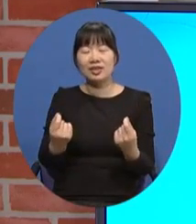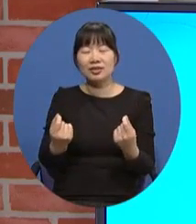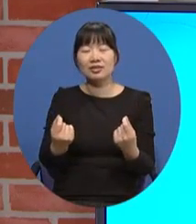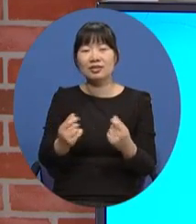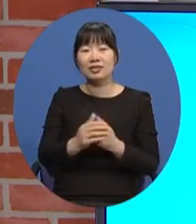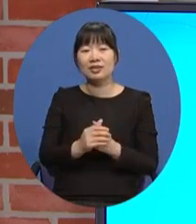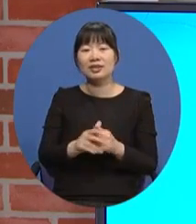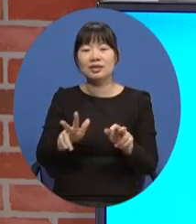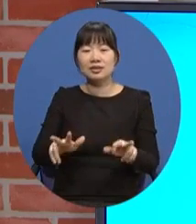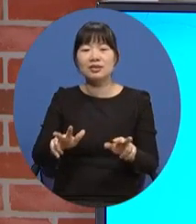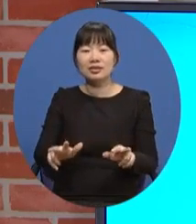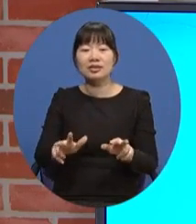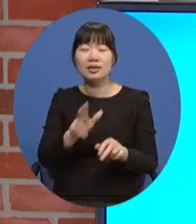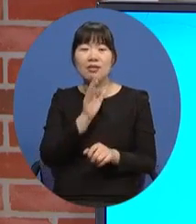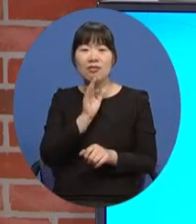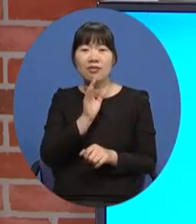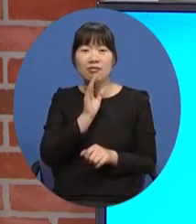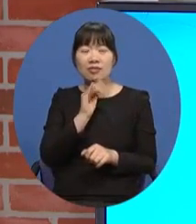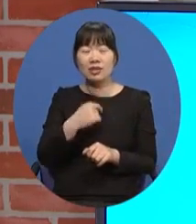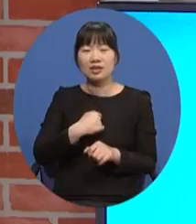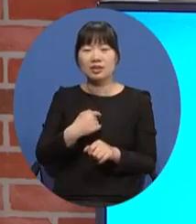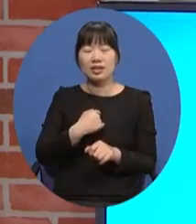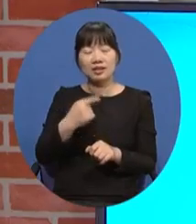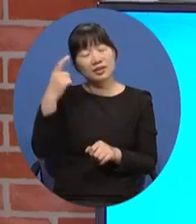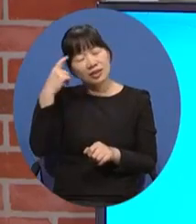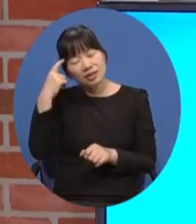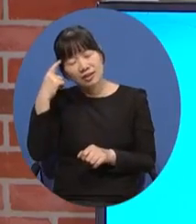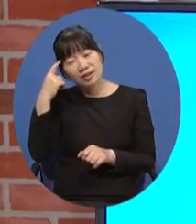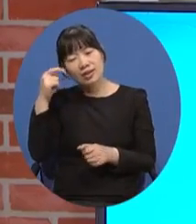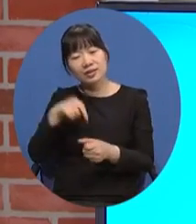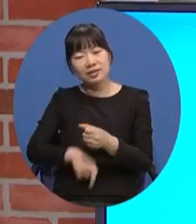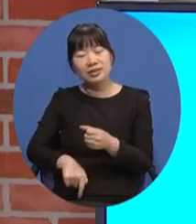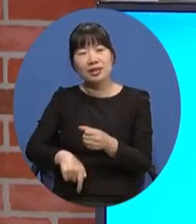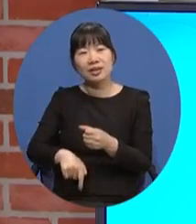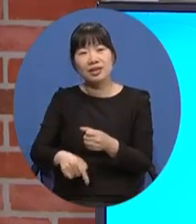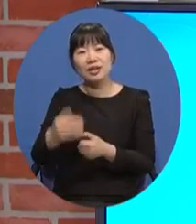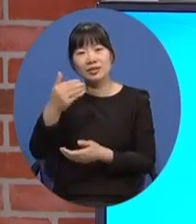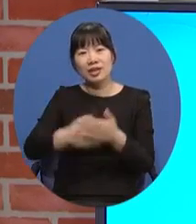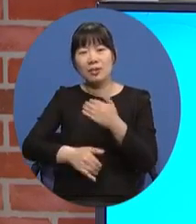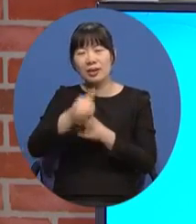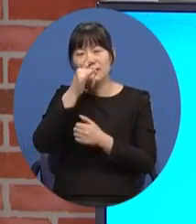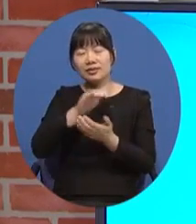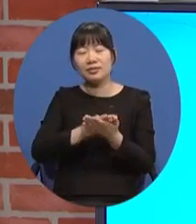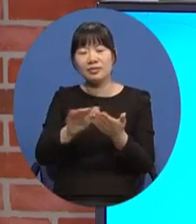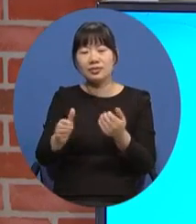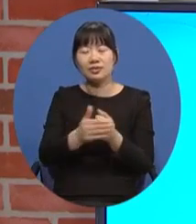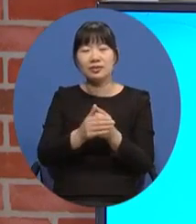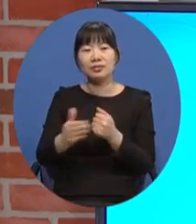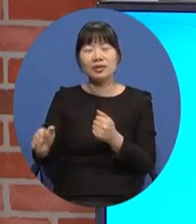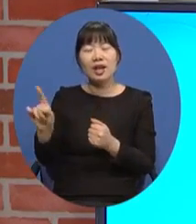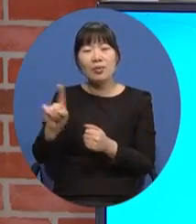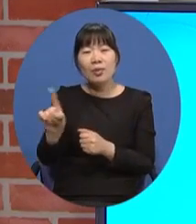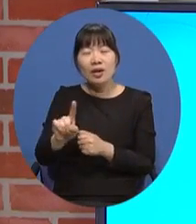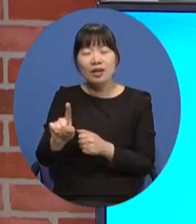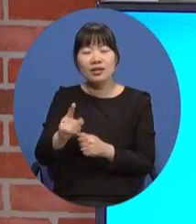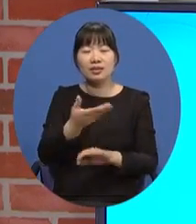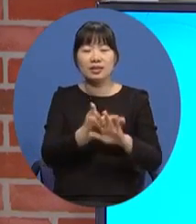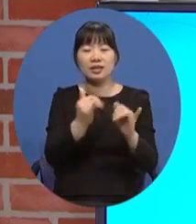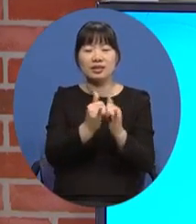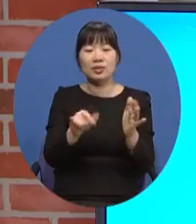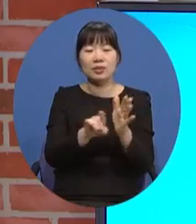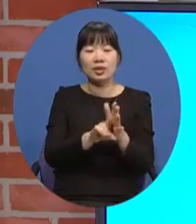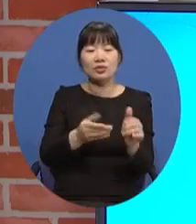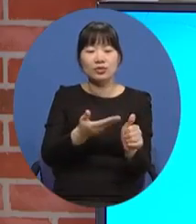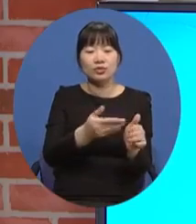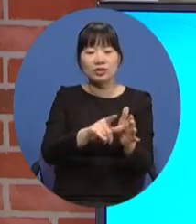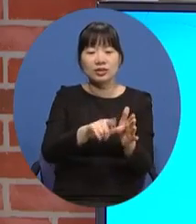그렇게까지 지금도 정말 내 이 내리에는 아주 깊게 남아 있습니다. 그렇게 무언가를 남을 위해서 해줄